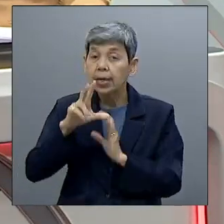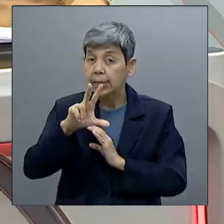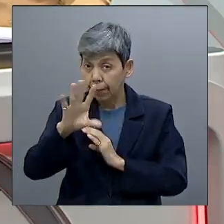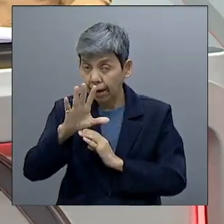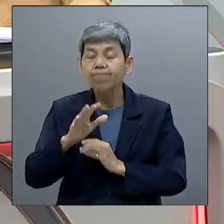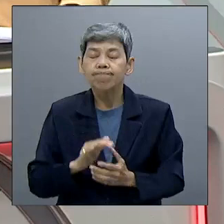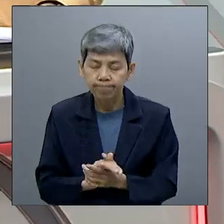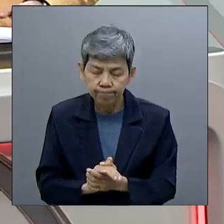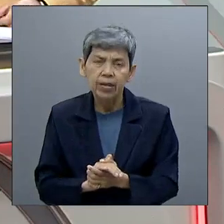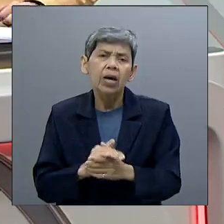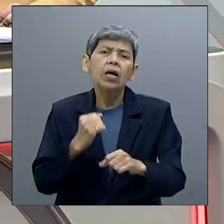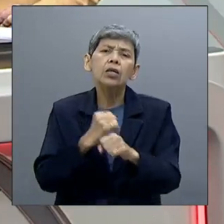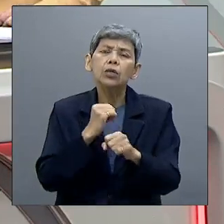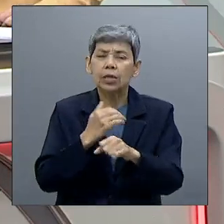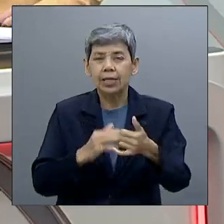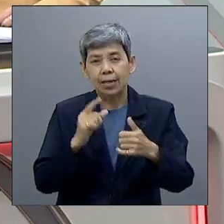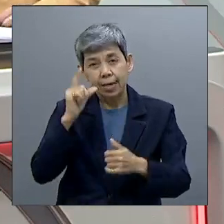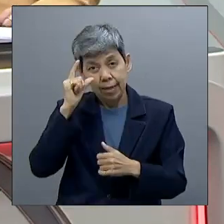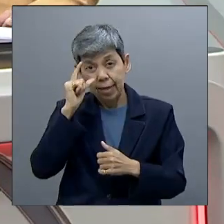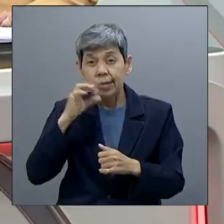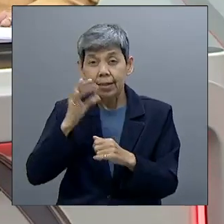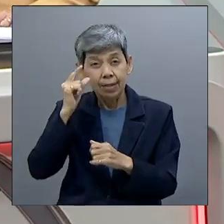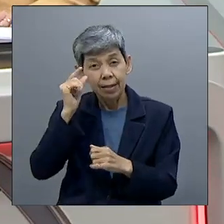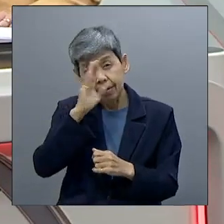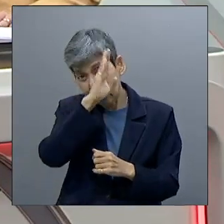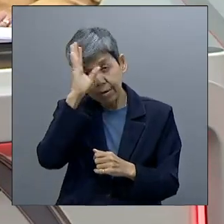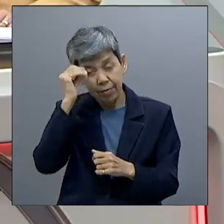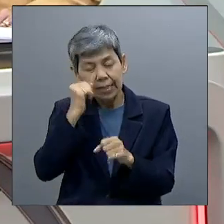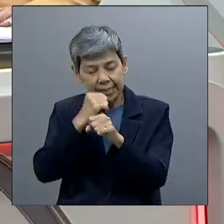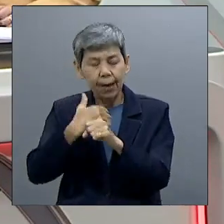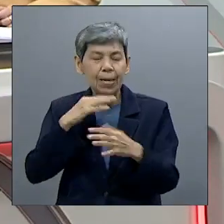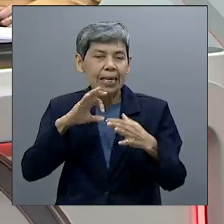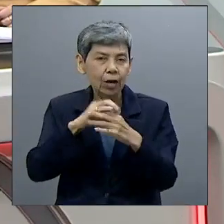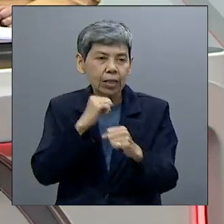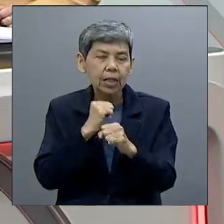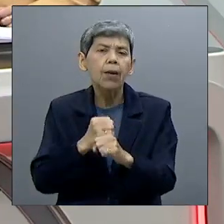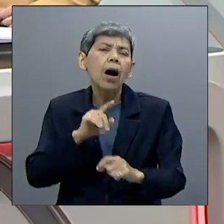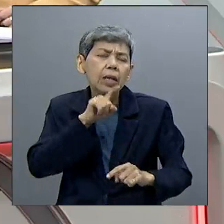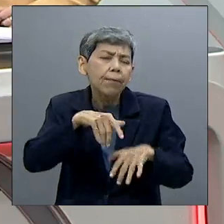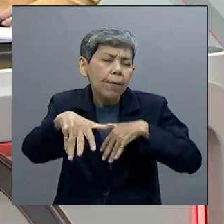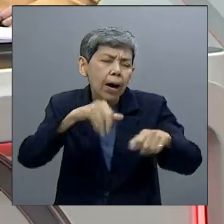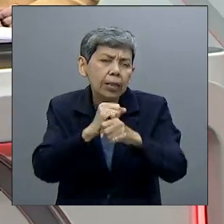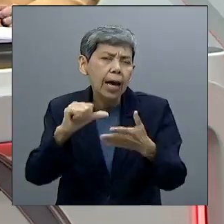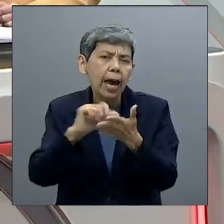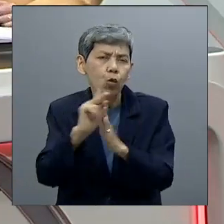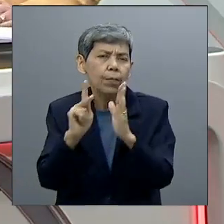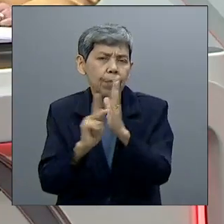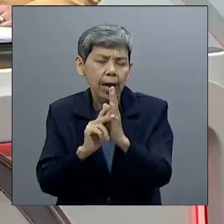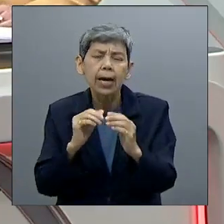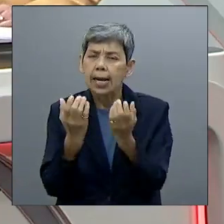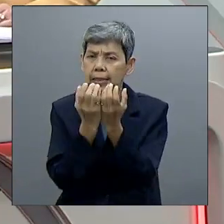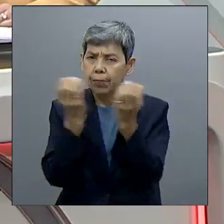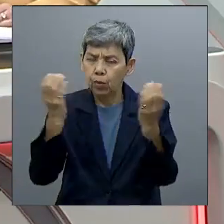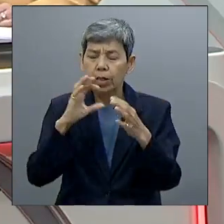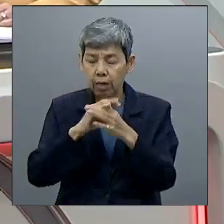พร้อมๆกับที่นายพฤทธิ์วัชรศิลป์ก็เตรียมตั้งกระทู้ถามเกี่ยวกับการทำประชามติแก้รัฐธรรมนูญรวมถึง